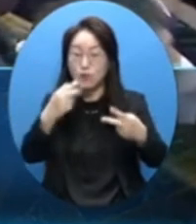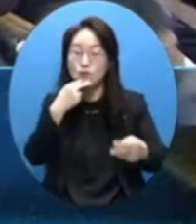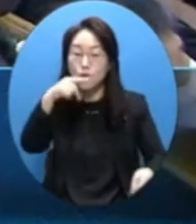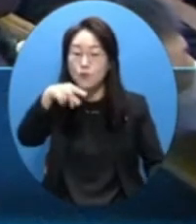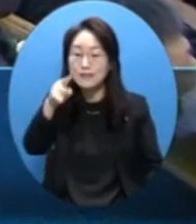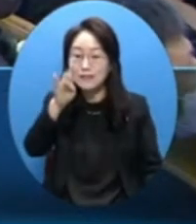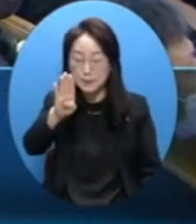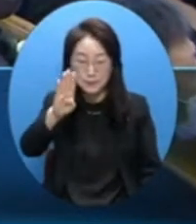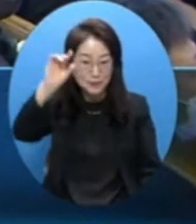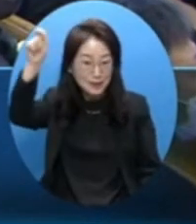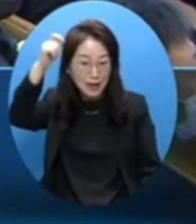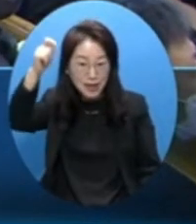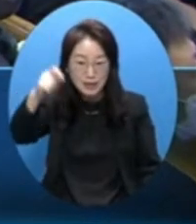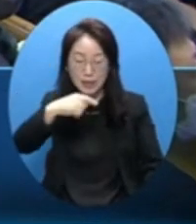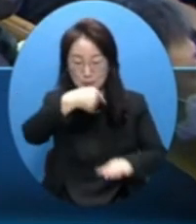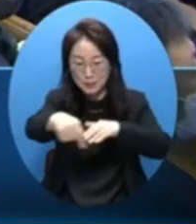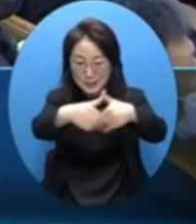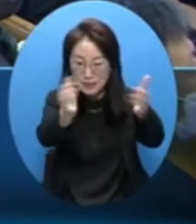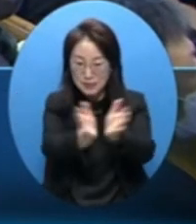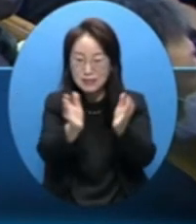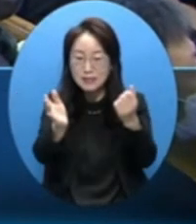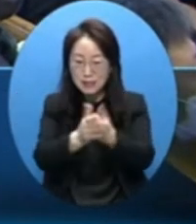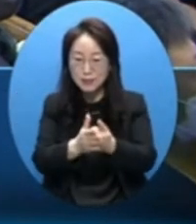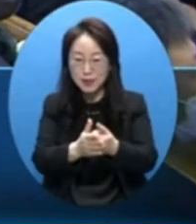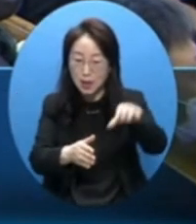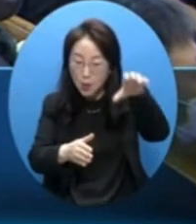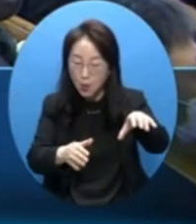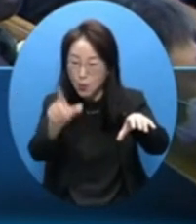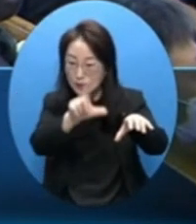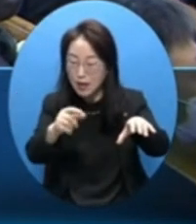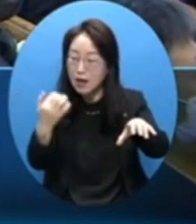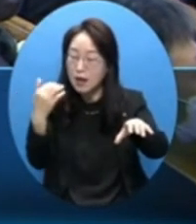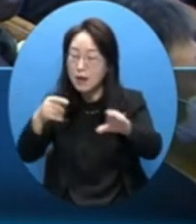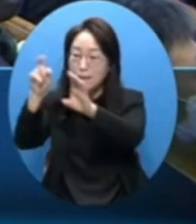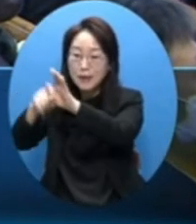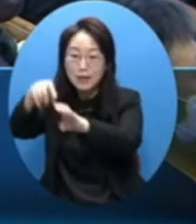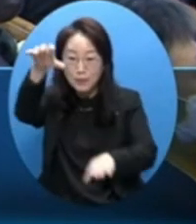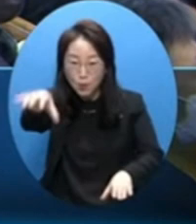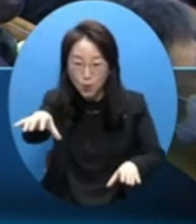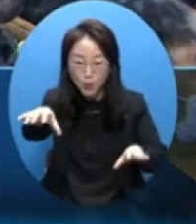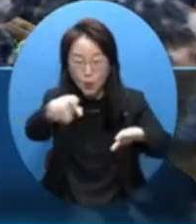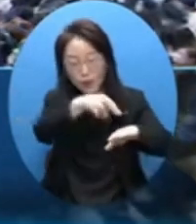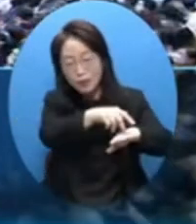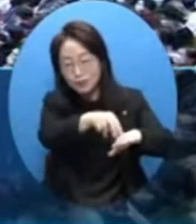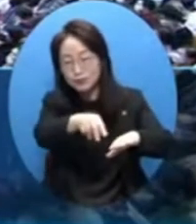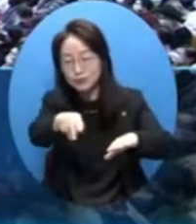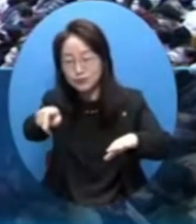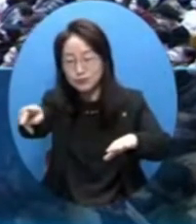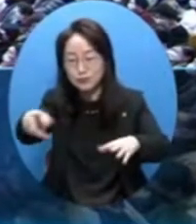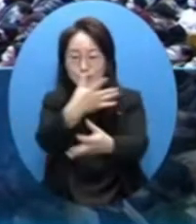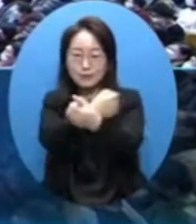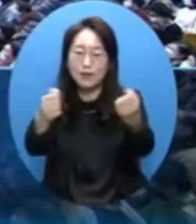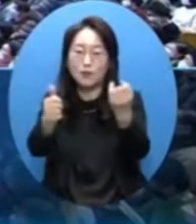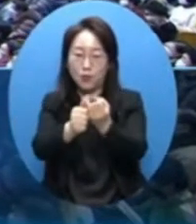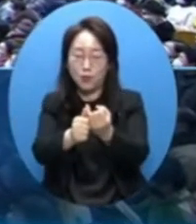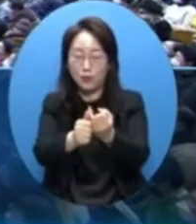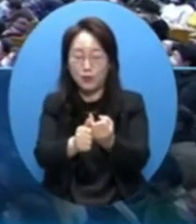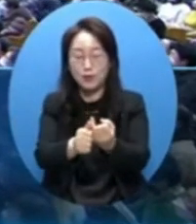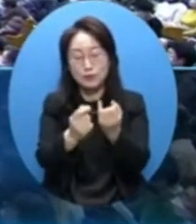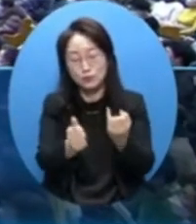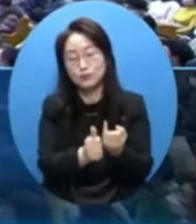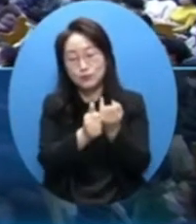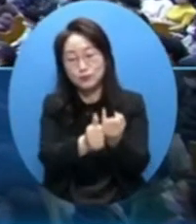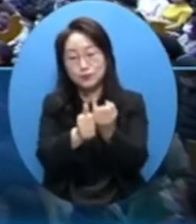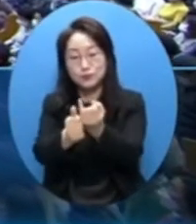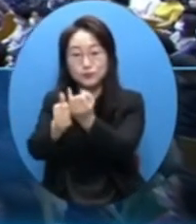족속이므로 갈릴리 나사렛 동네에서 유대를 향하여 베들레헴이라 하는 다윗의 동네로 그 약혼한 마리아와 함께 호적하러 올라가니